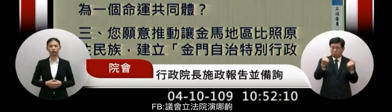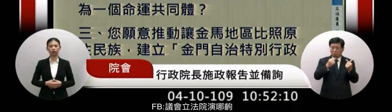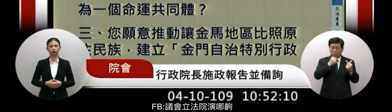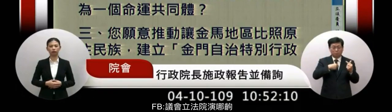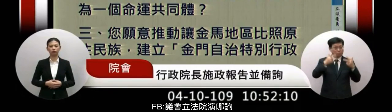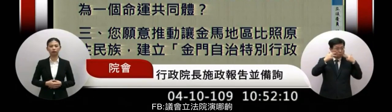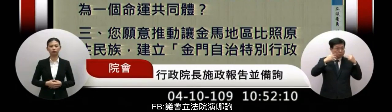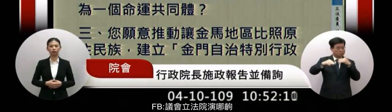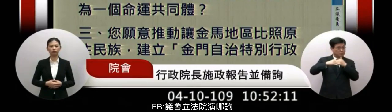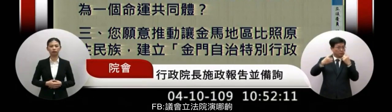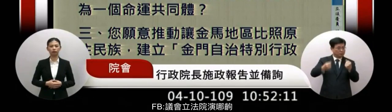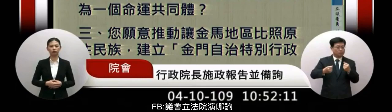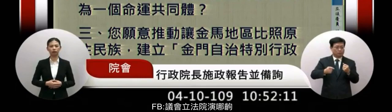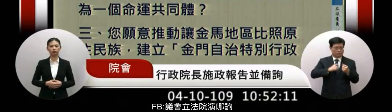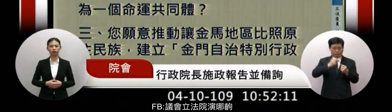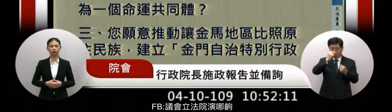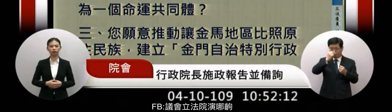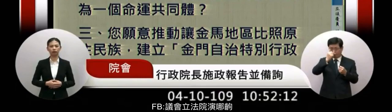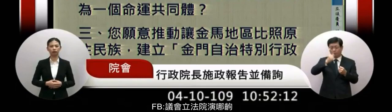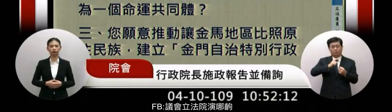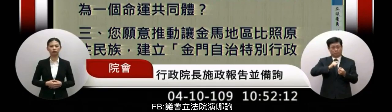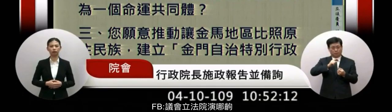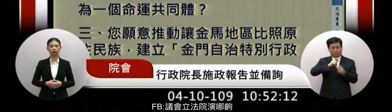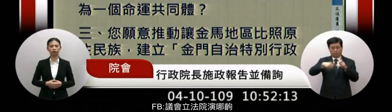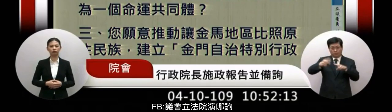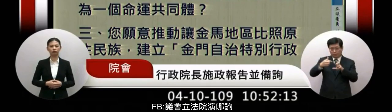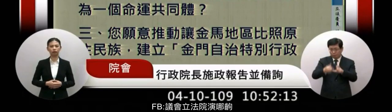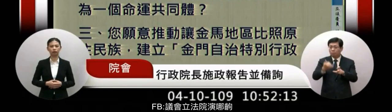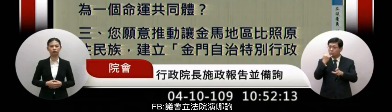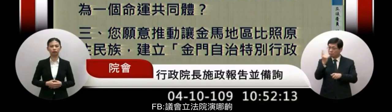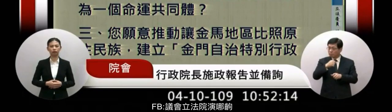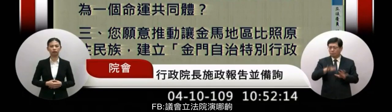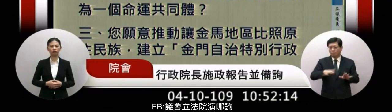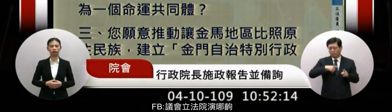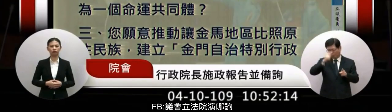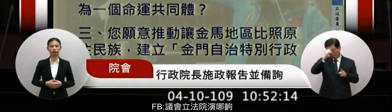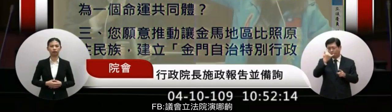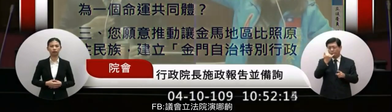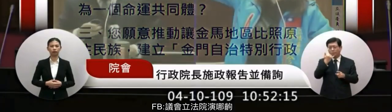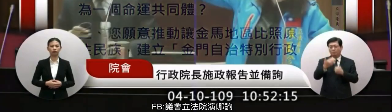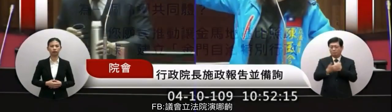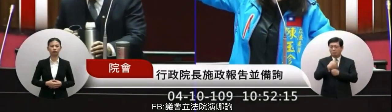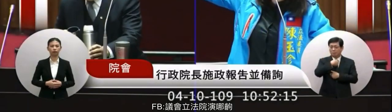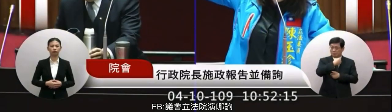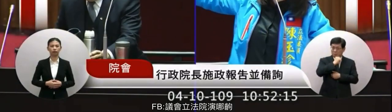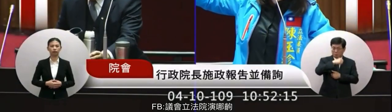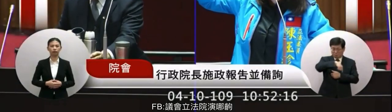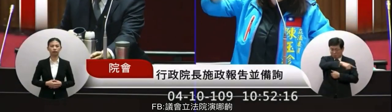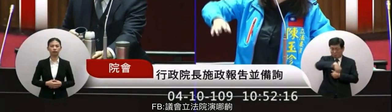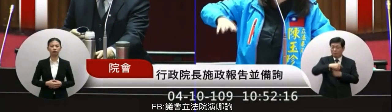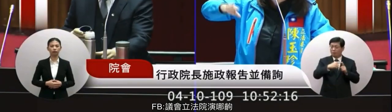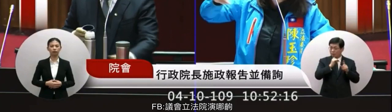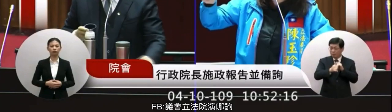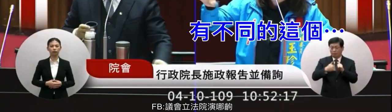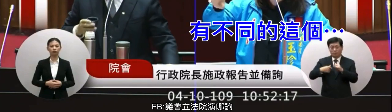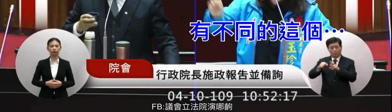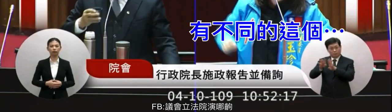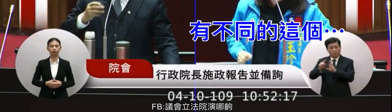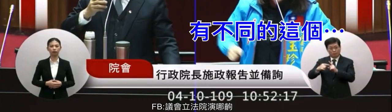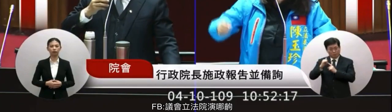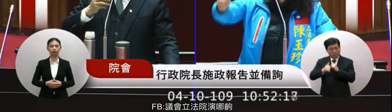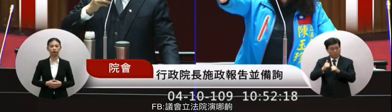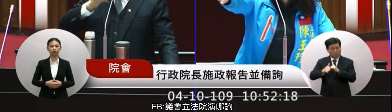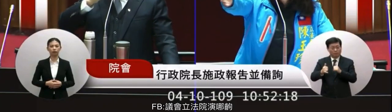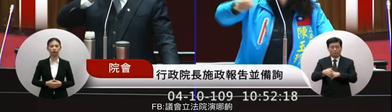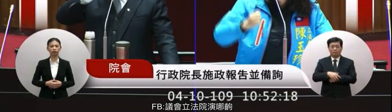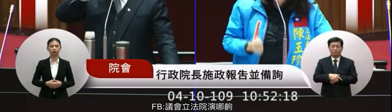成为金门自治特别行政区，这个是我们。我觉得尽量让台湾这边台湾的人民跟金门人民有不同的